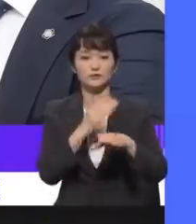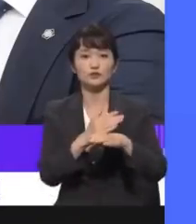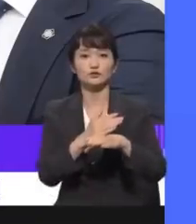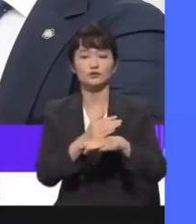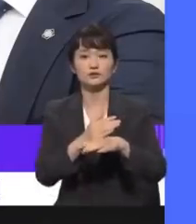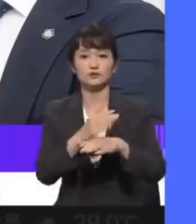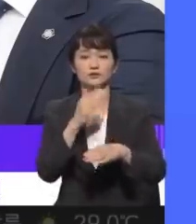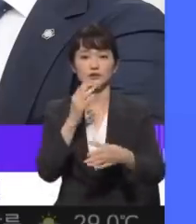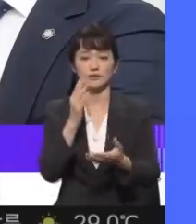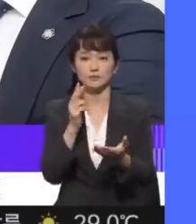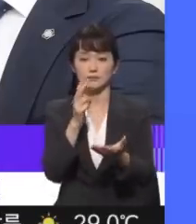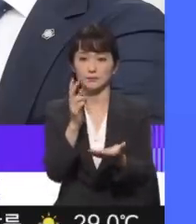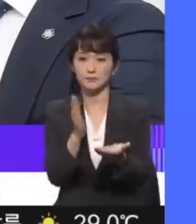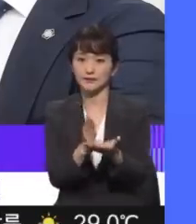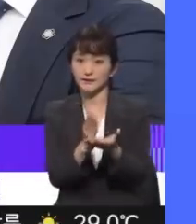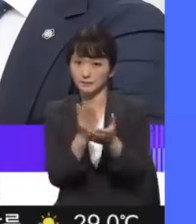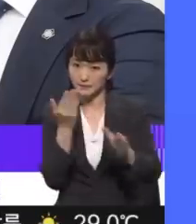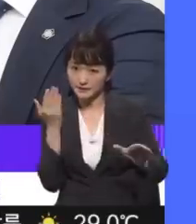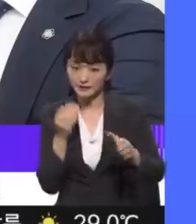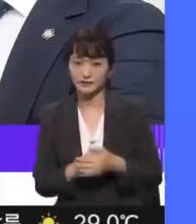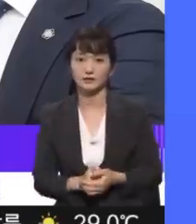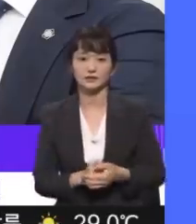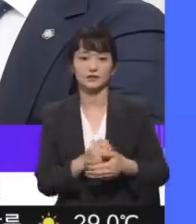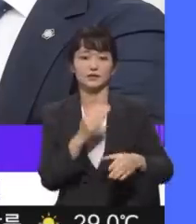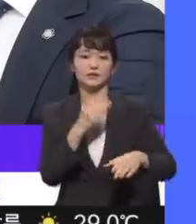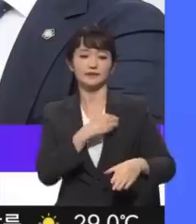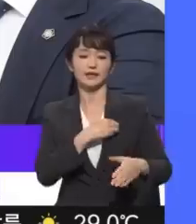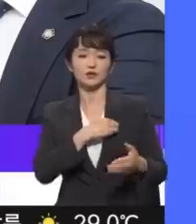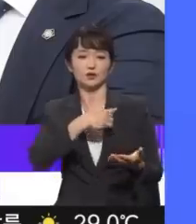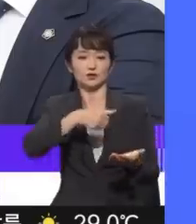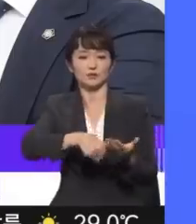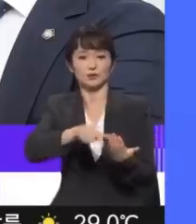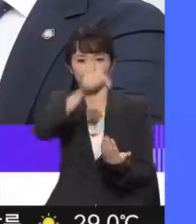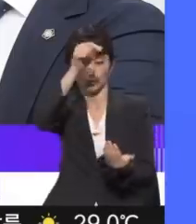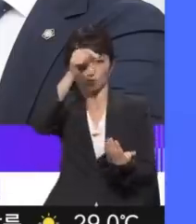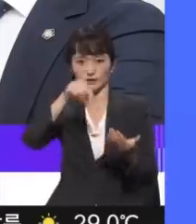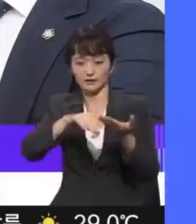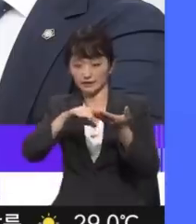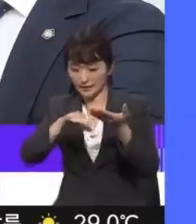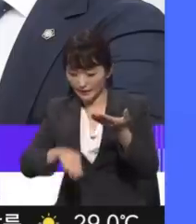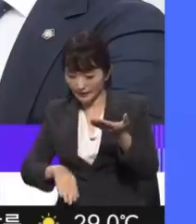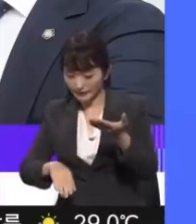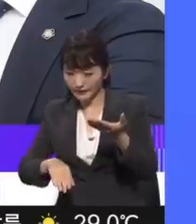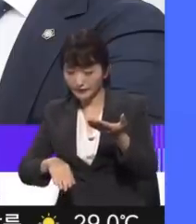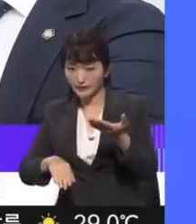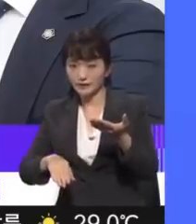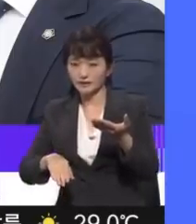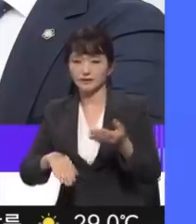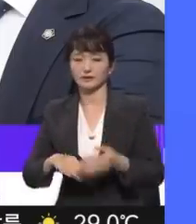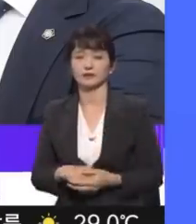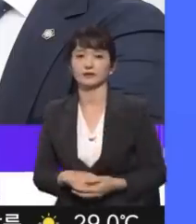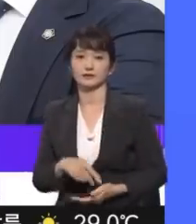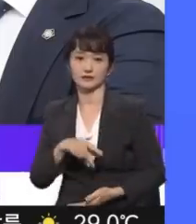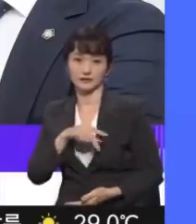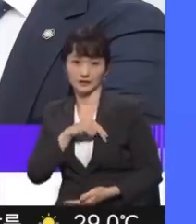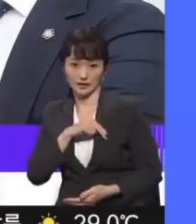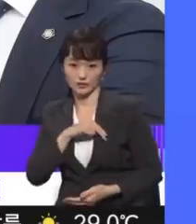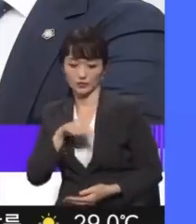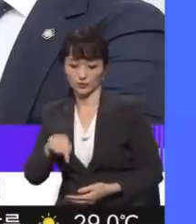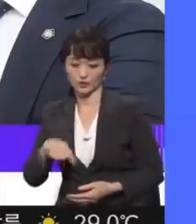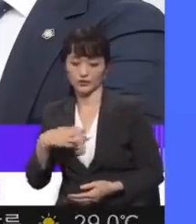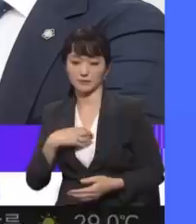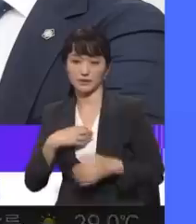덩은 다원이 뽑은 당대표를 하위 기간 이라고 할 수 있는데 이 기관이 상인 전국이 에서 비상 상황 으로 어 선포를 하고